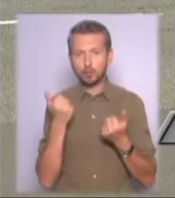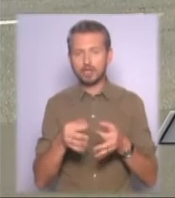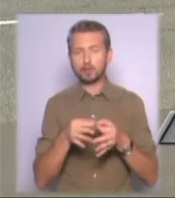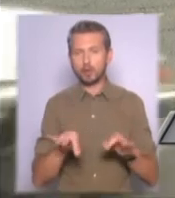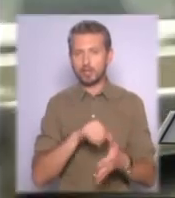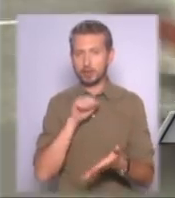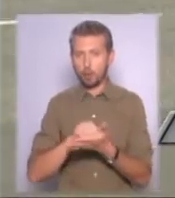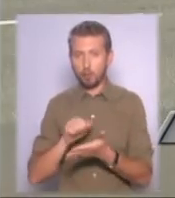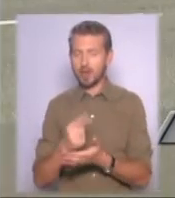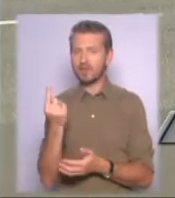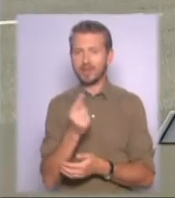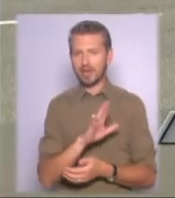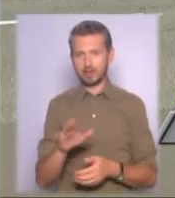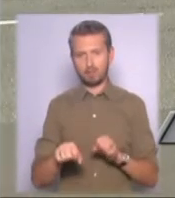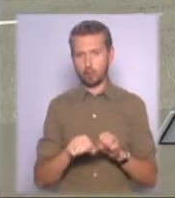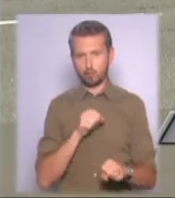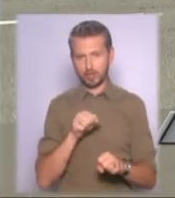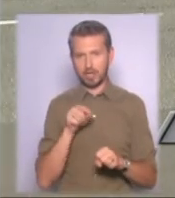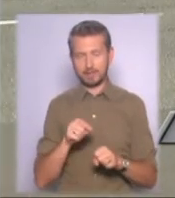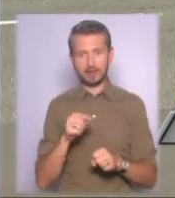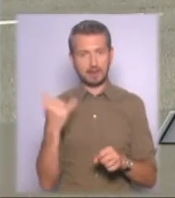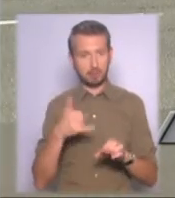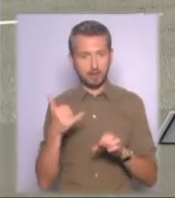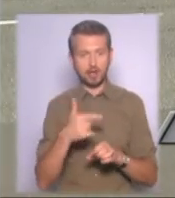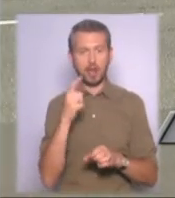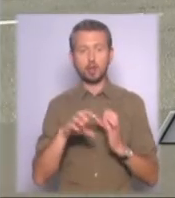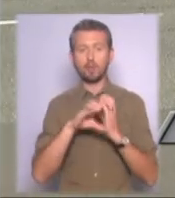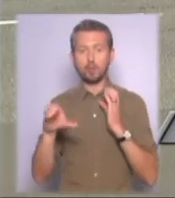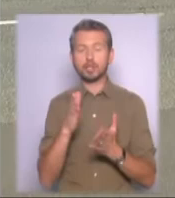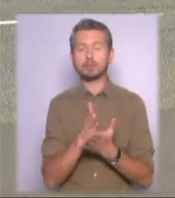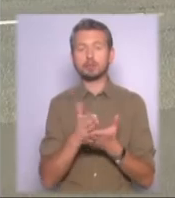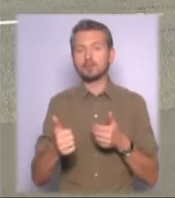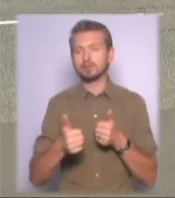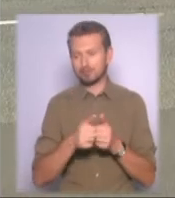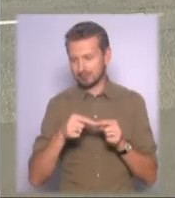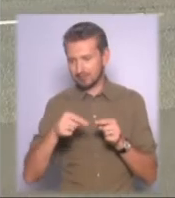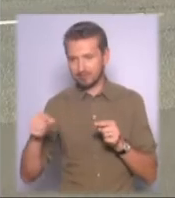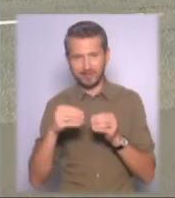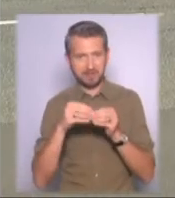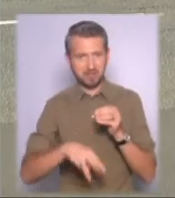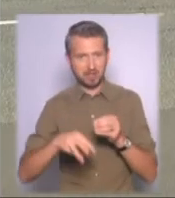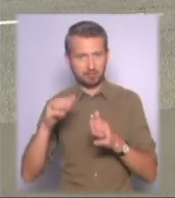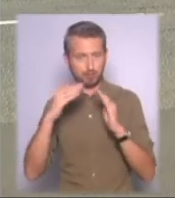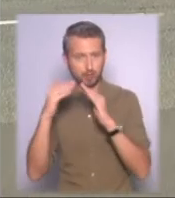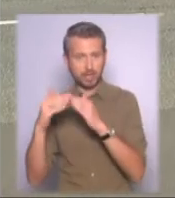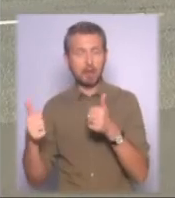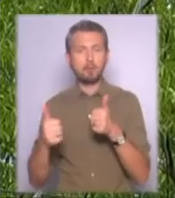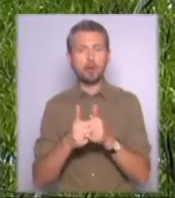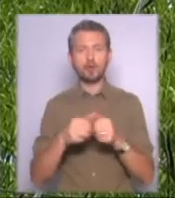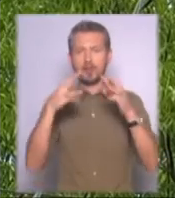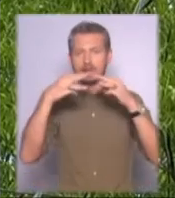єдине порушення на цій заправці. Адже газова бочка розташована буквально в 10 метрах від будинків та ще поруч з лініями